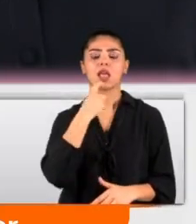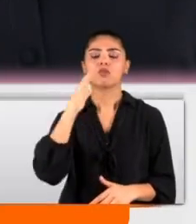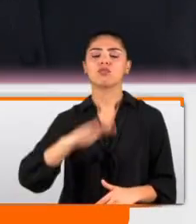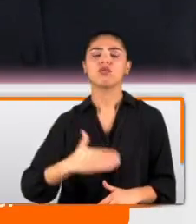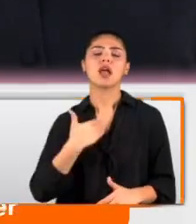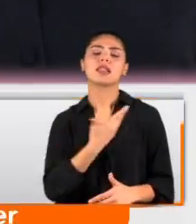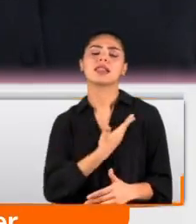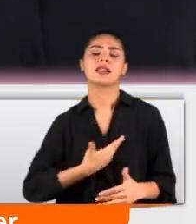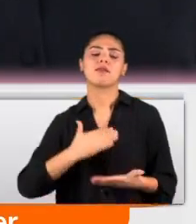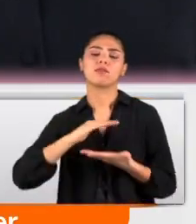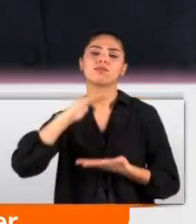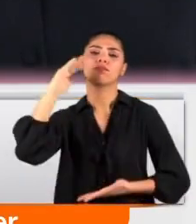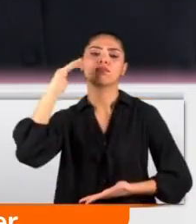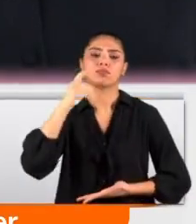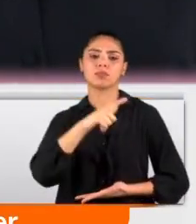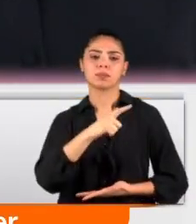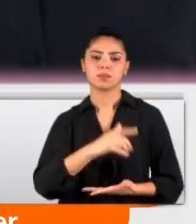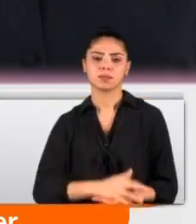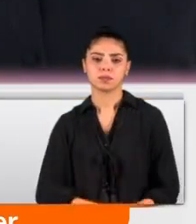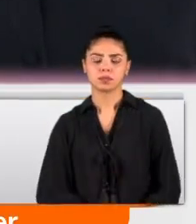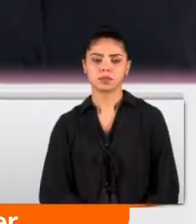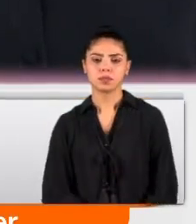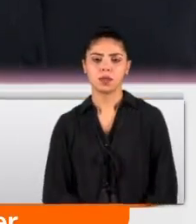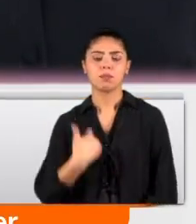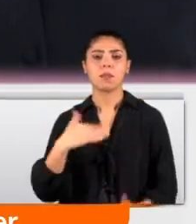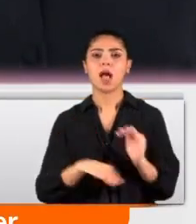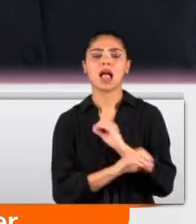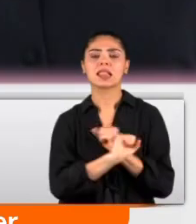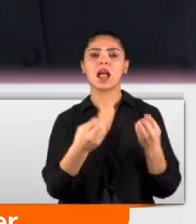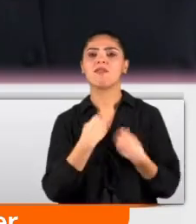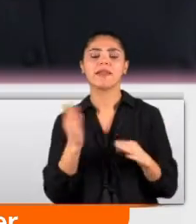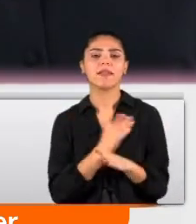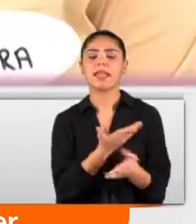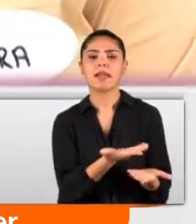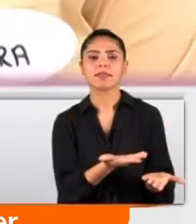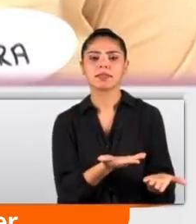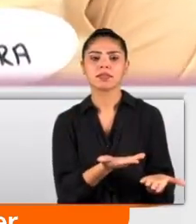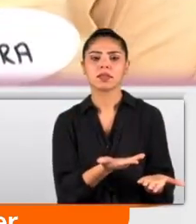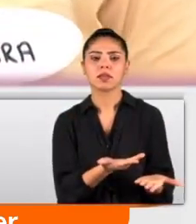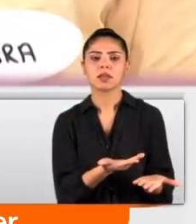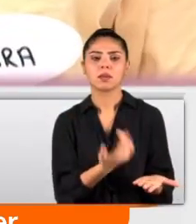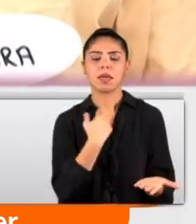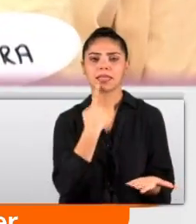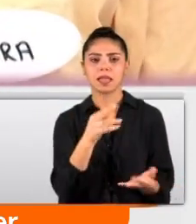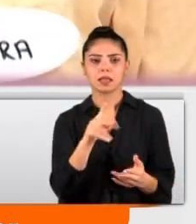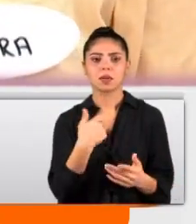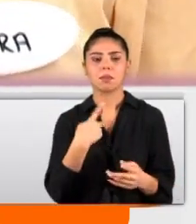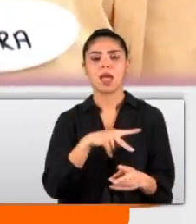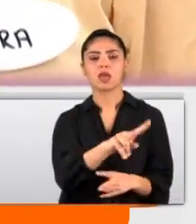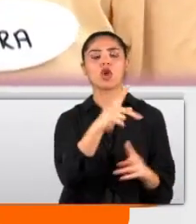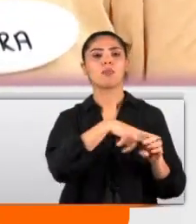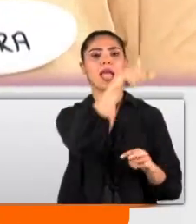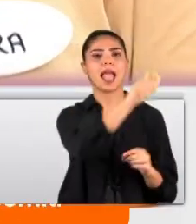insan. Yani sevdiğim bir... Ya o zaman benim hayatımı niye mahvettin ya? Ben dediğim gibi ben yoluma